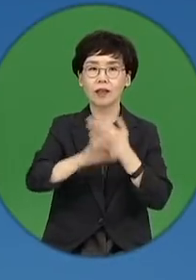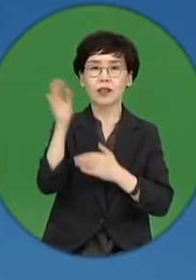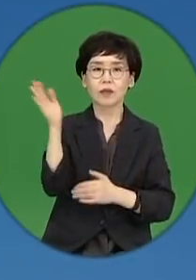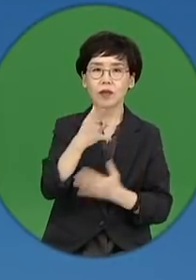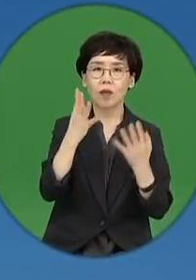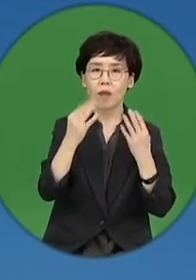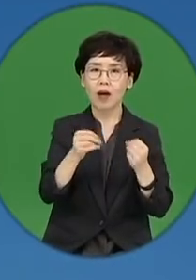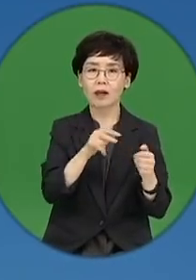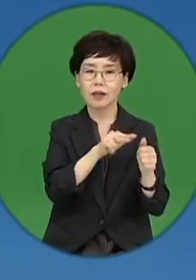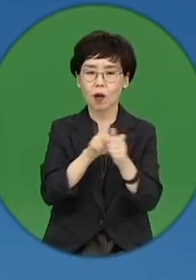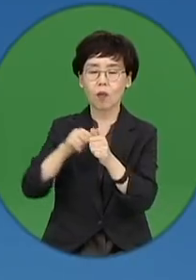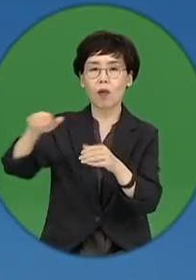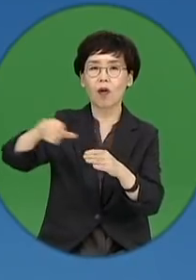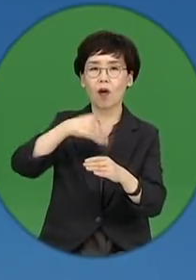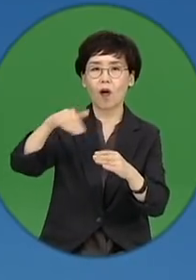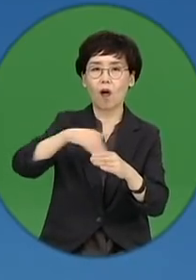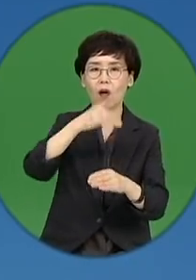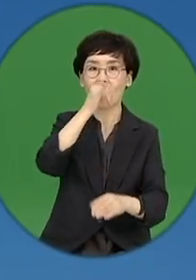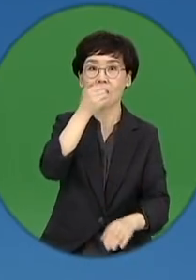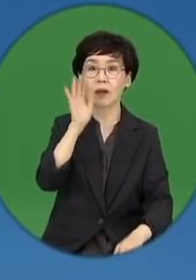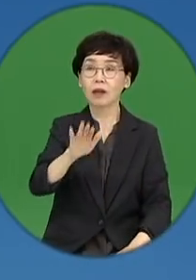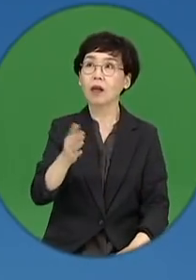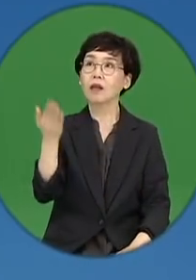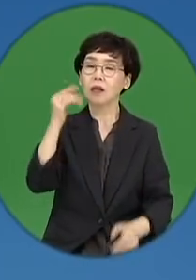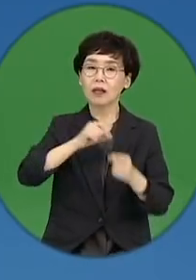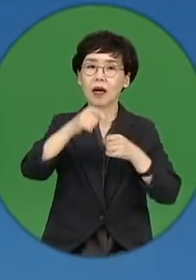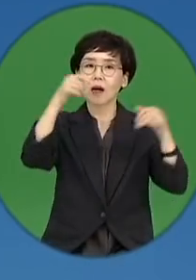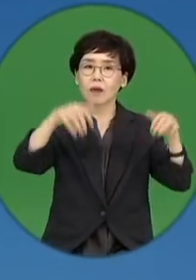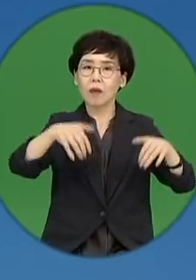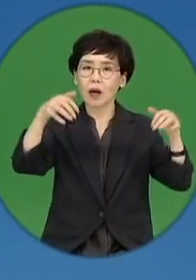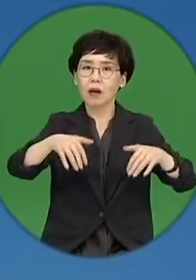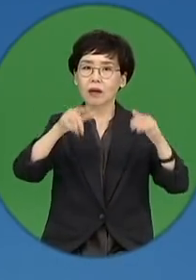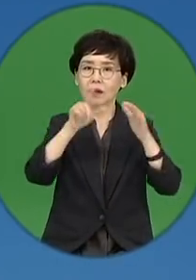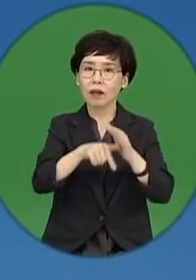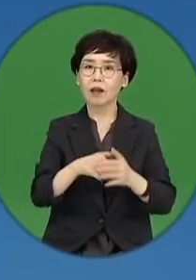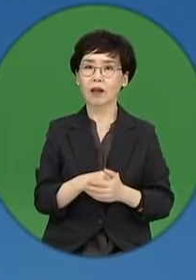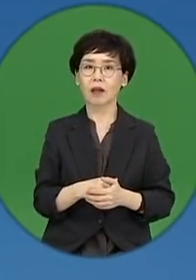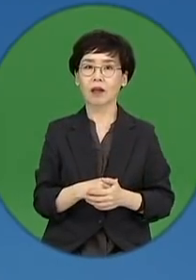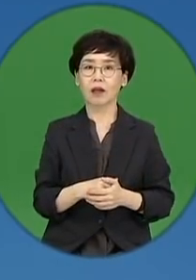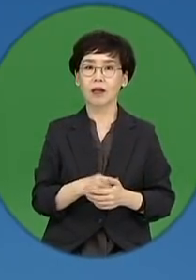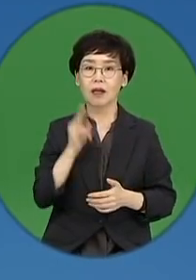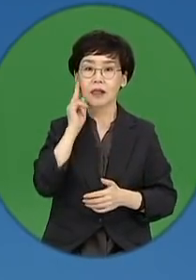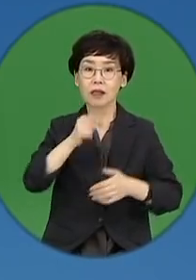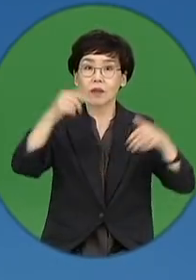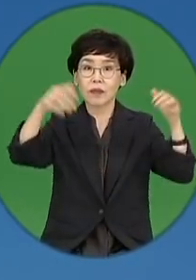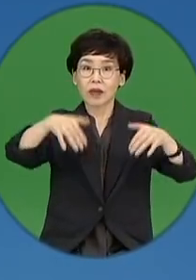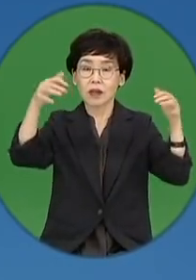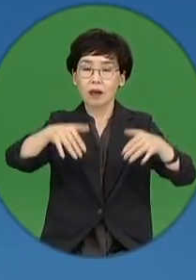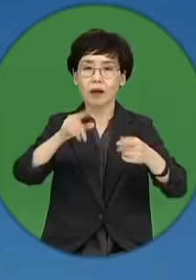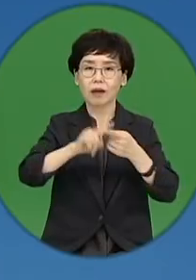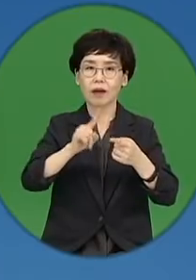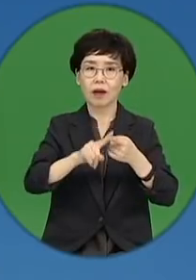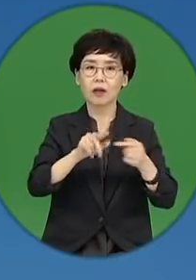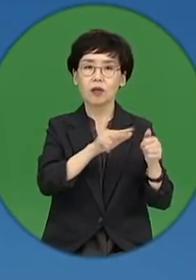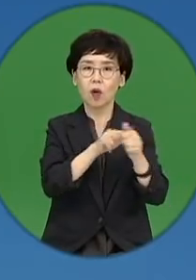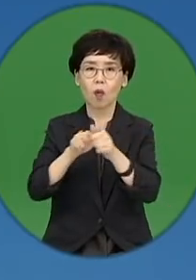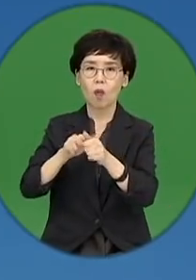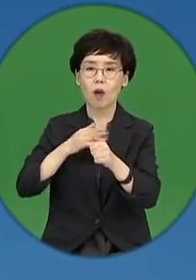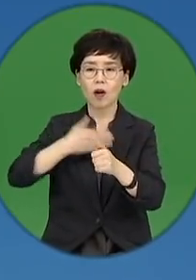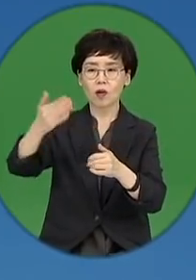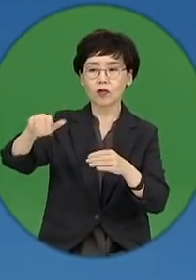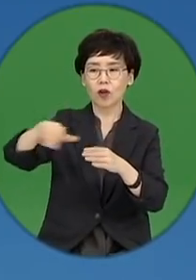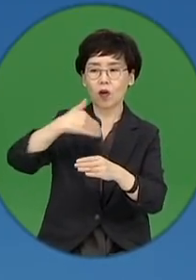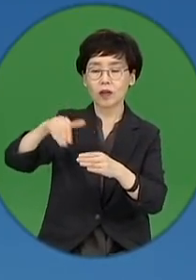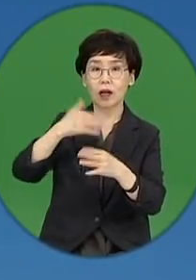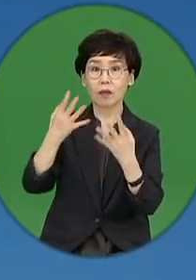영상이 들어왔는데요. 사실 지난 장마 때, 태풍호우 때 굉장히 폭우 피해 제보 영상이 많이 들어온